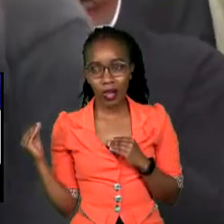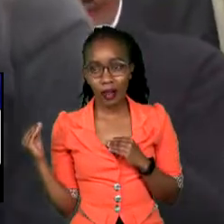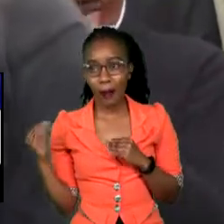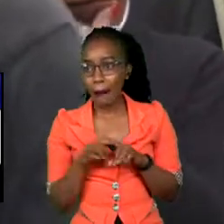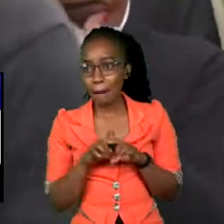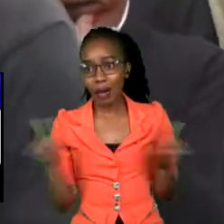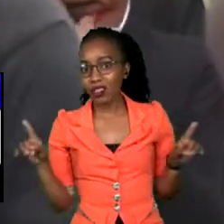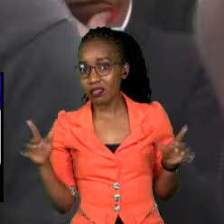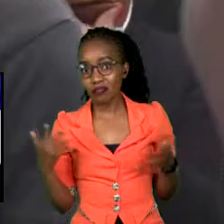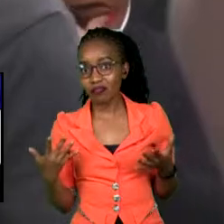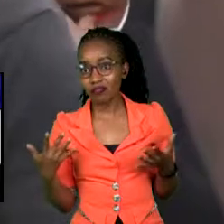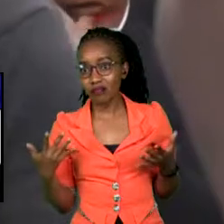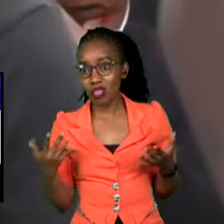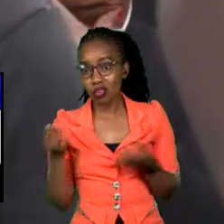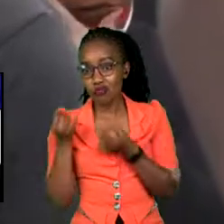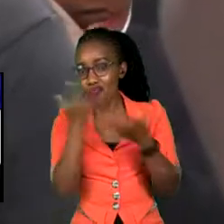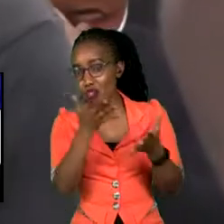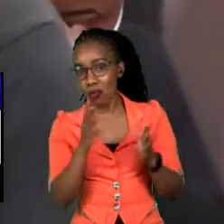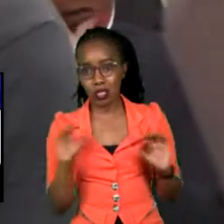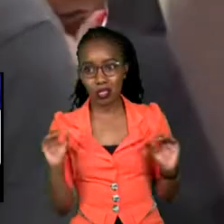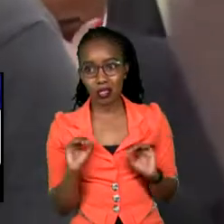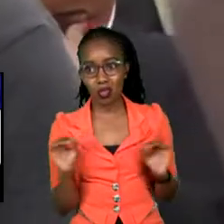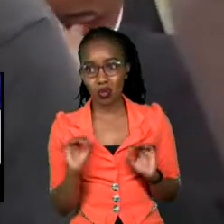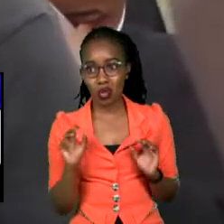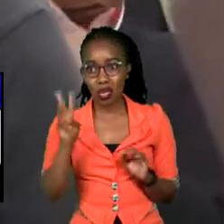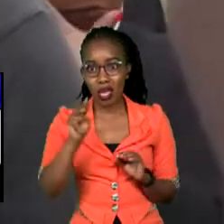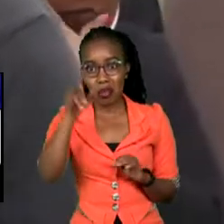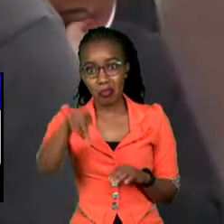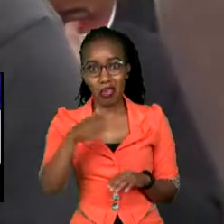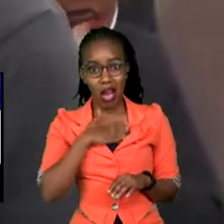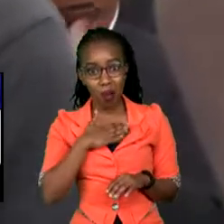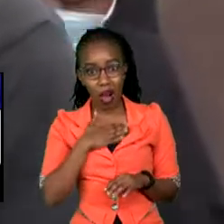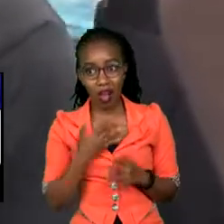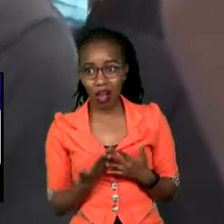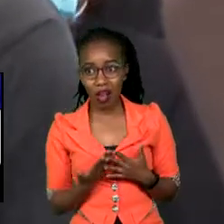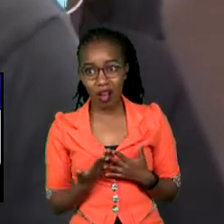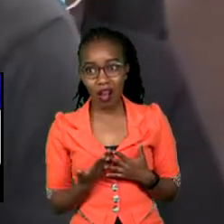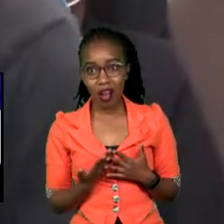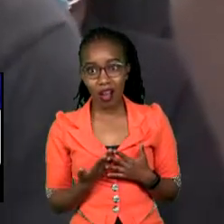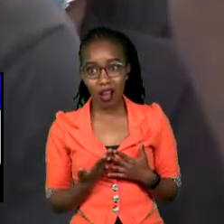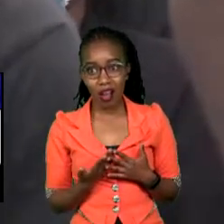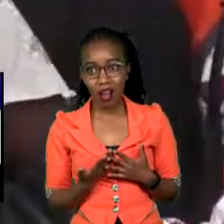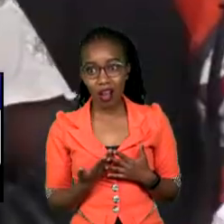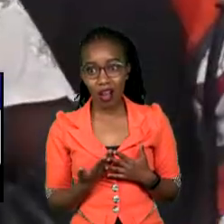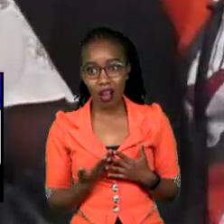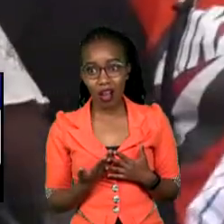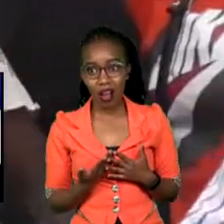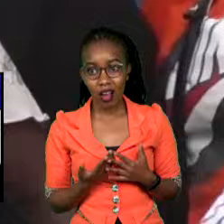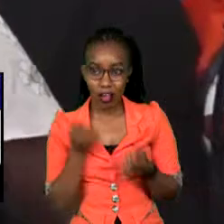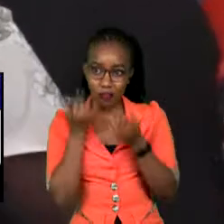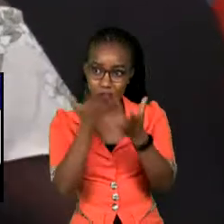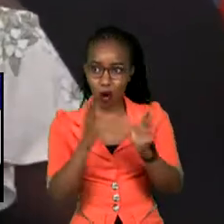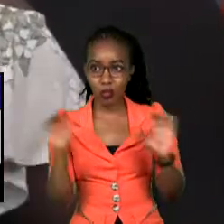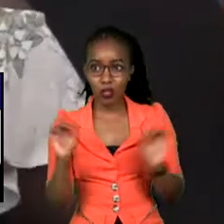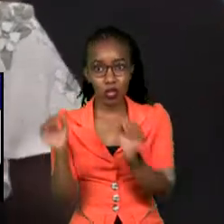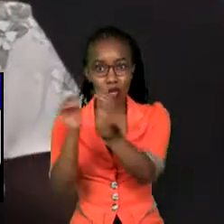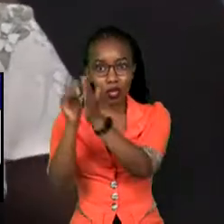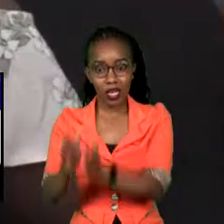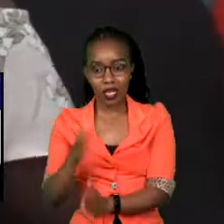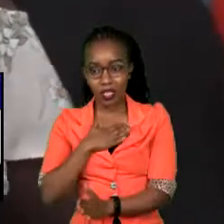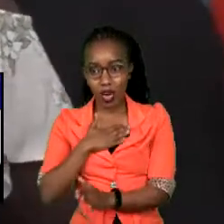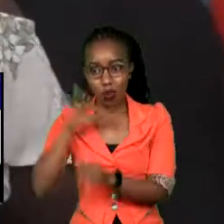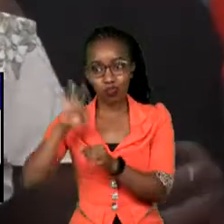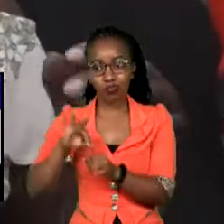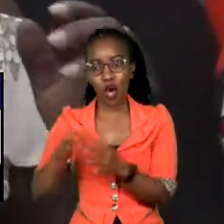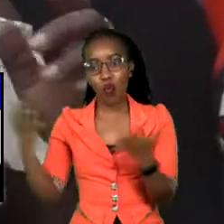lakini hakuna mtu amekuja kutuambia ati iko hivi. Hata MP wa huku kansora hakuna umoja hivi. Wale viongozi tulichagua wako